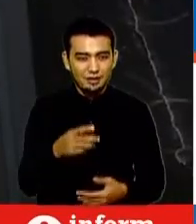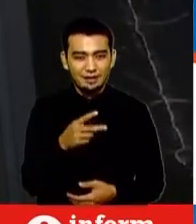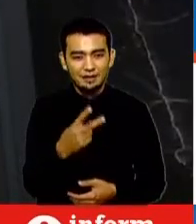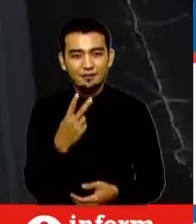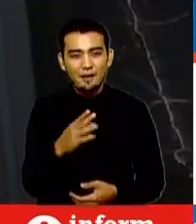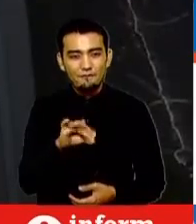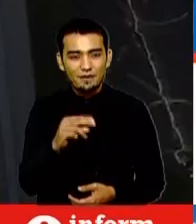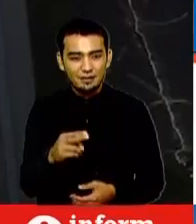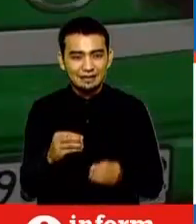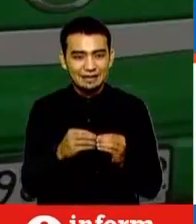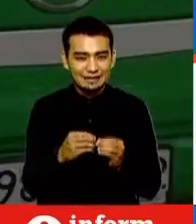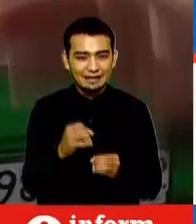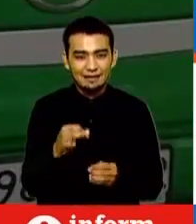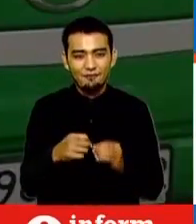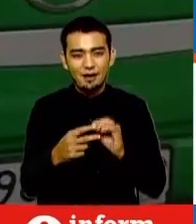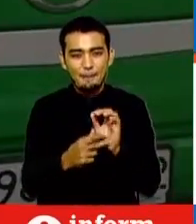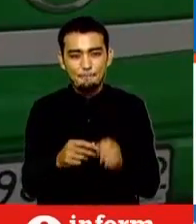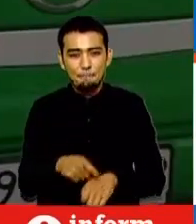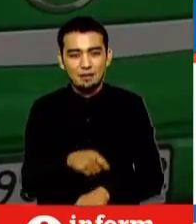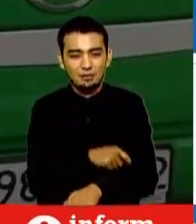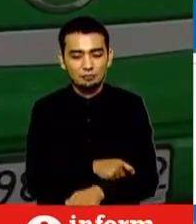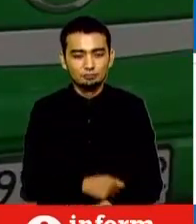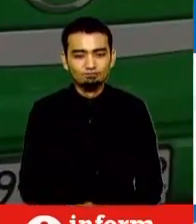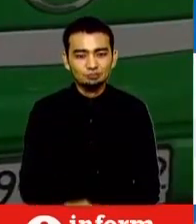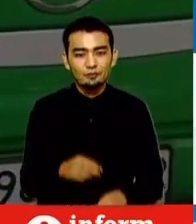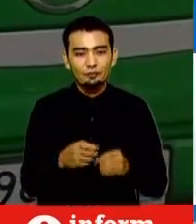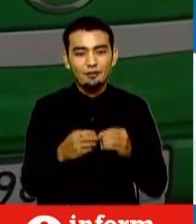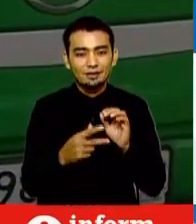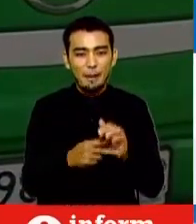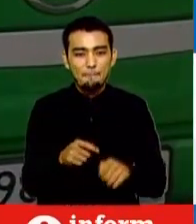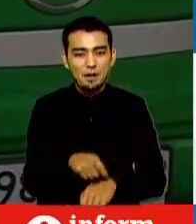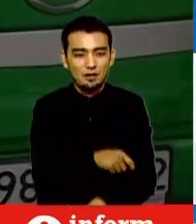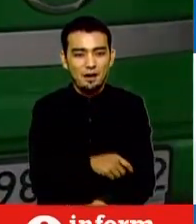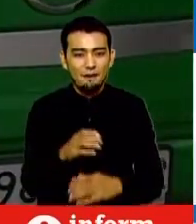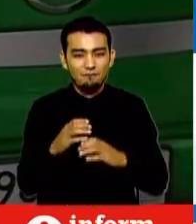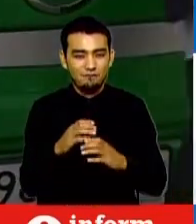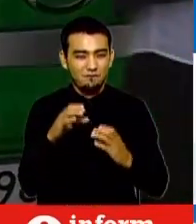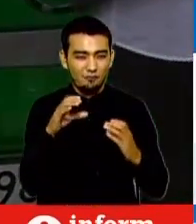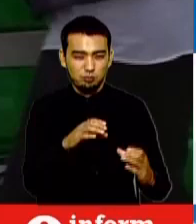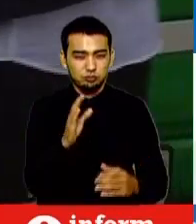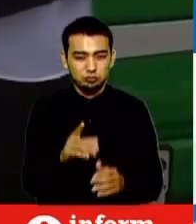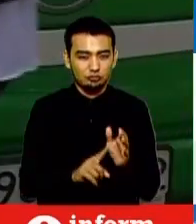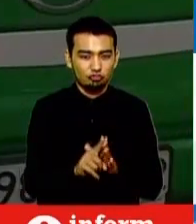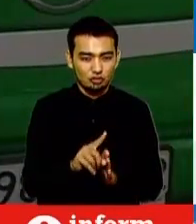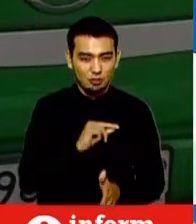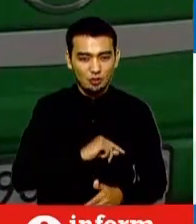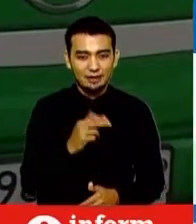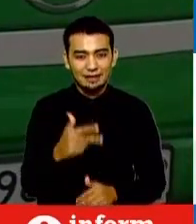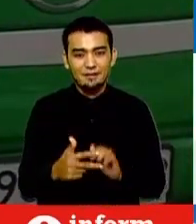и 18-метровые. Вот такие 18-метровые автобусы сейчас будем запускать. Это вот то, что 38-й,